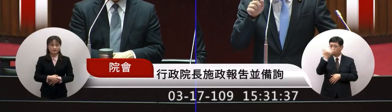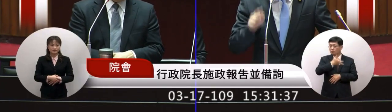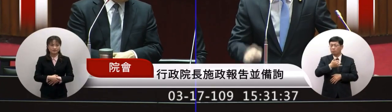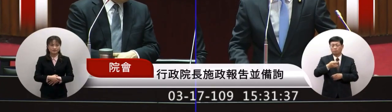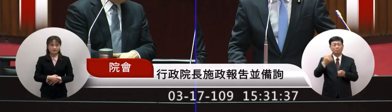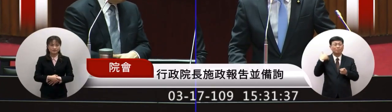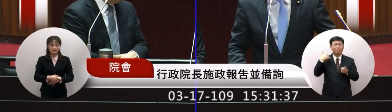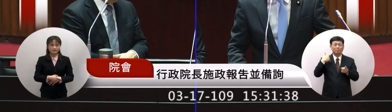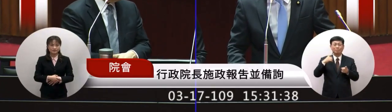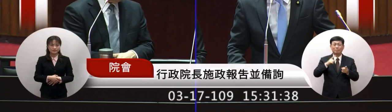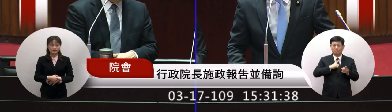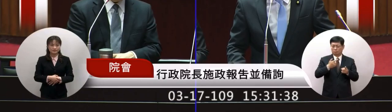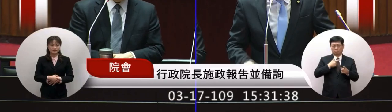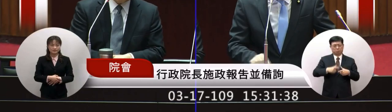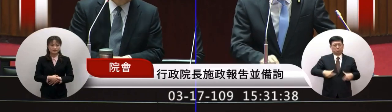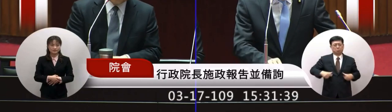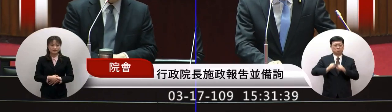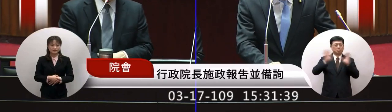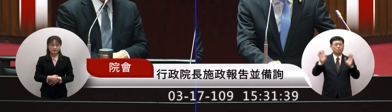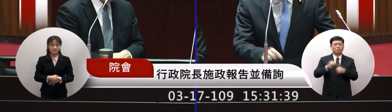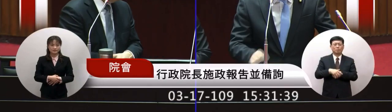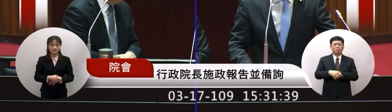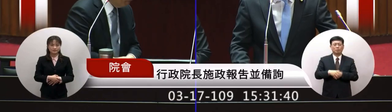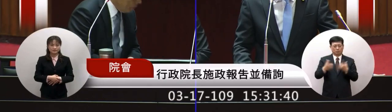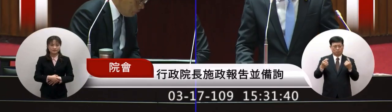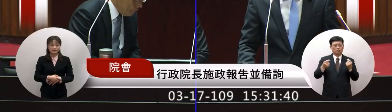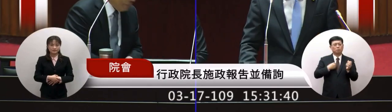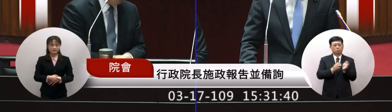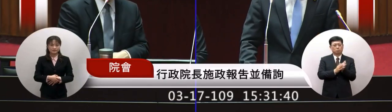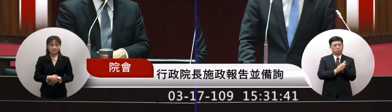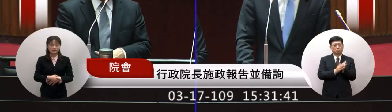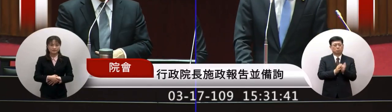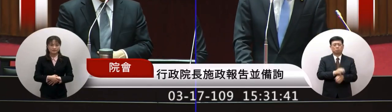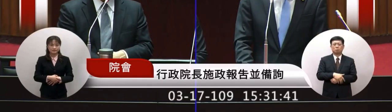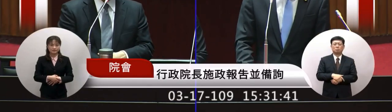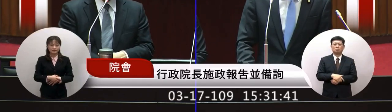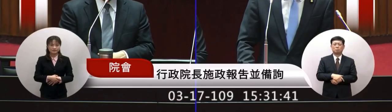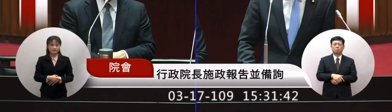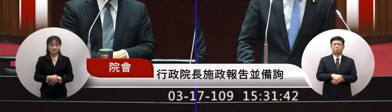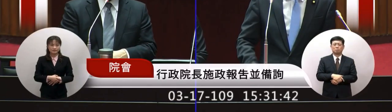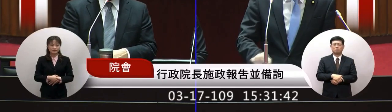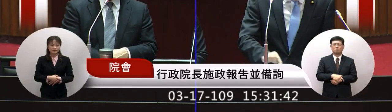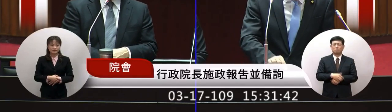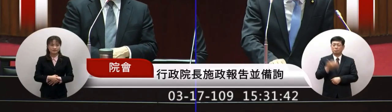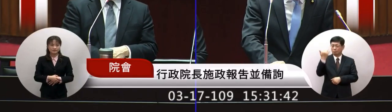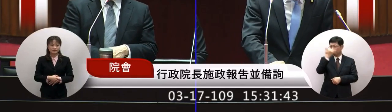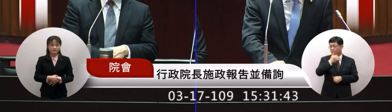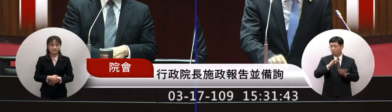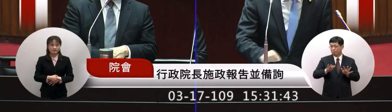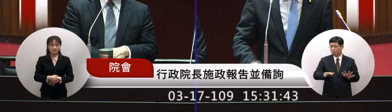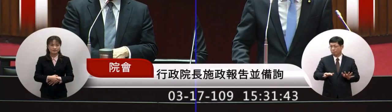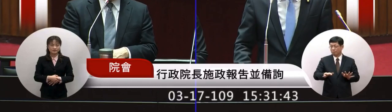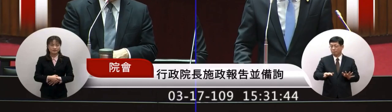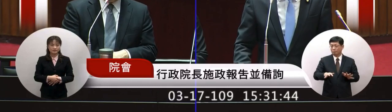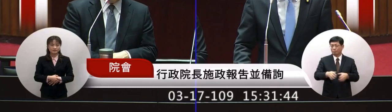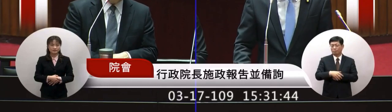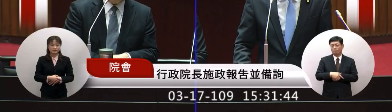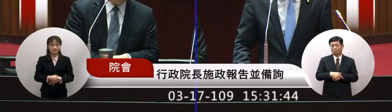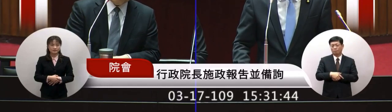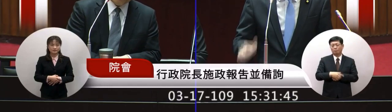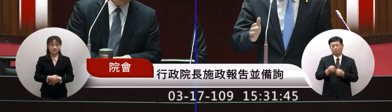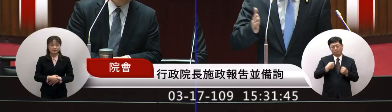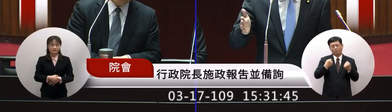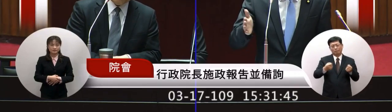迄当阵你真有欺骗，吼，啊，我嘛甲你讲欧罗啦，吼，啊，不过即马。因为咱